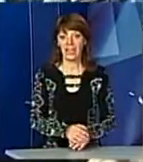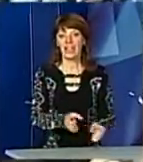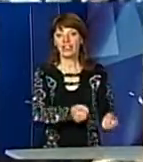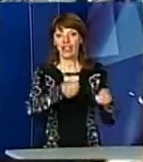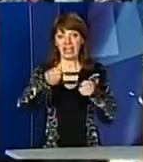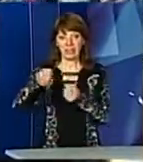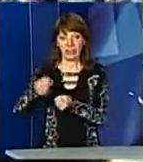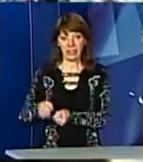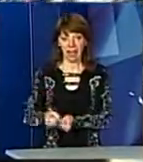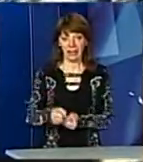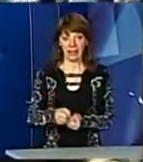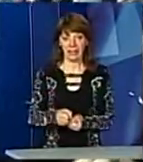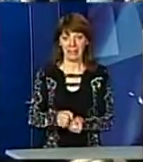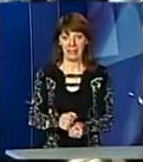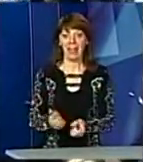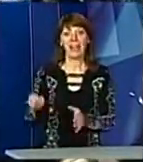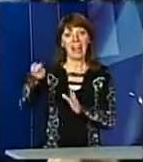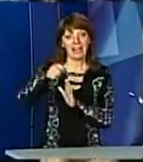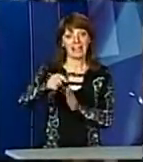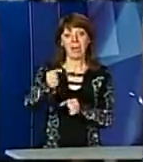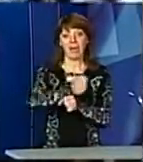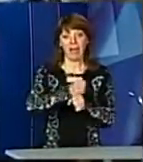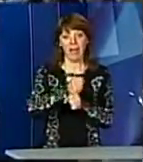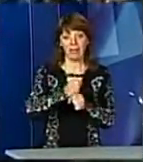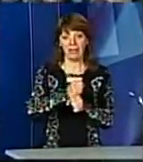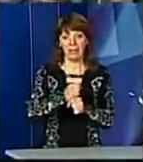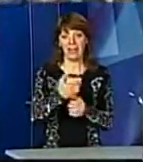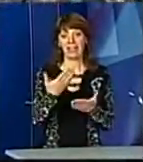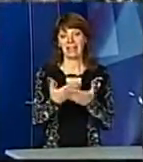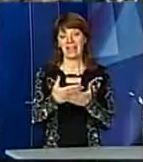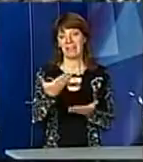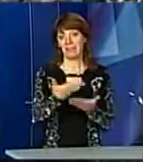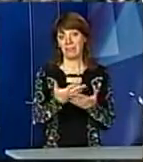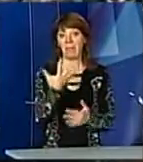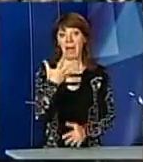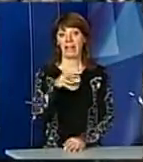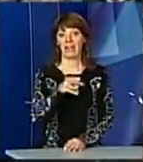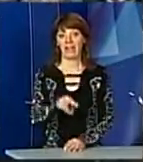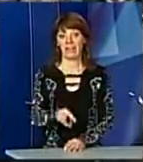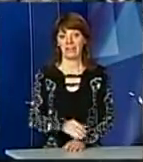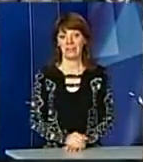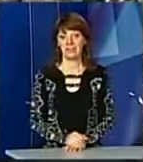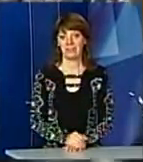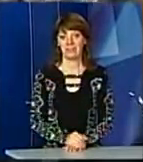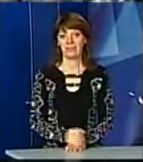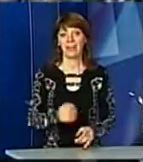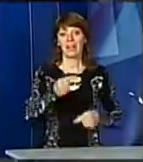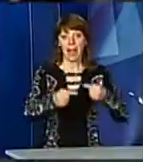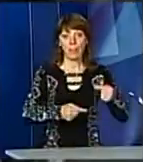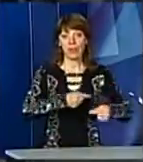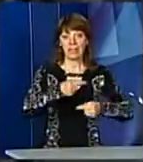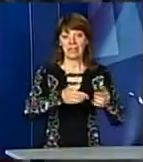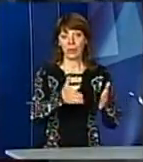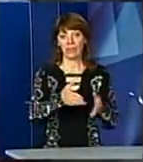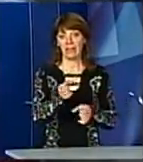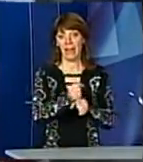і десь засипали каву, перемішуючи. І десь в районі 5 хвилин була сама процес варіння кави.